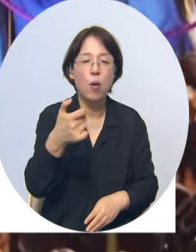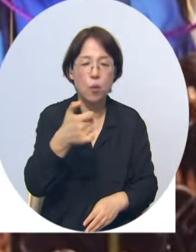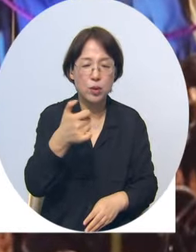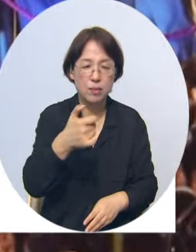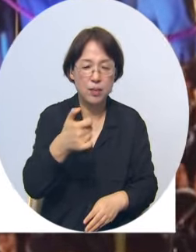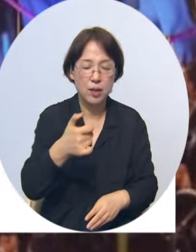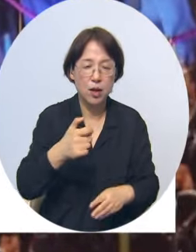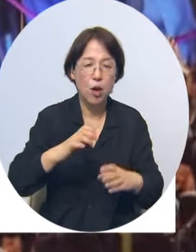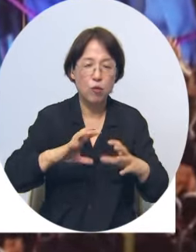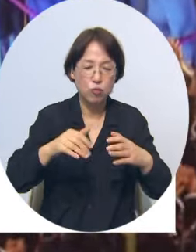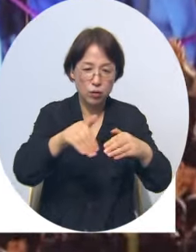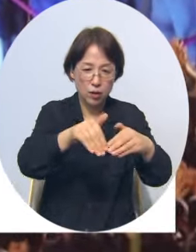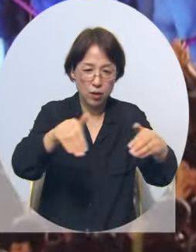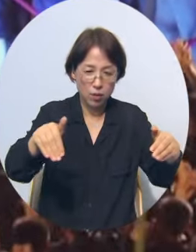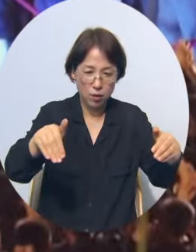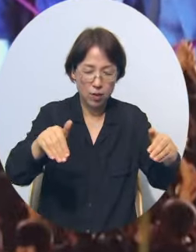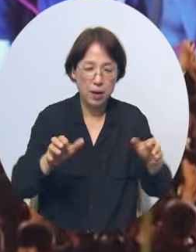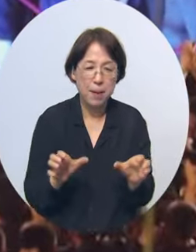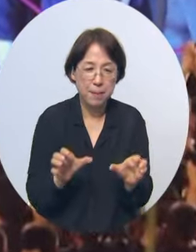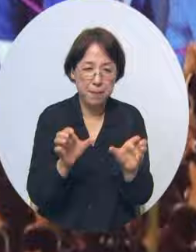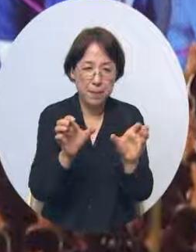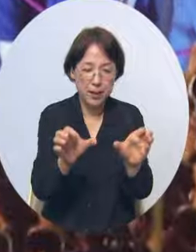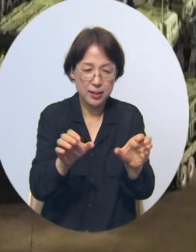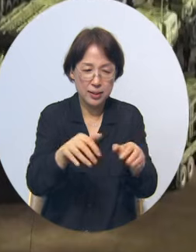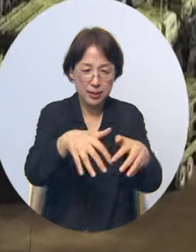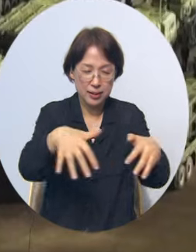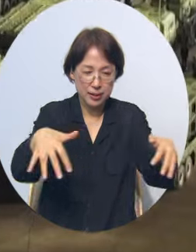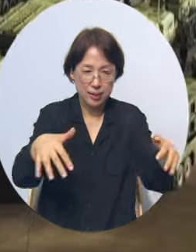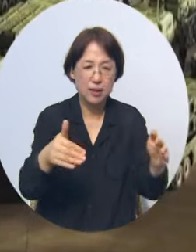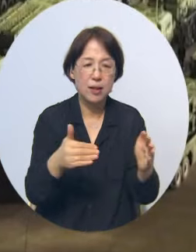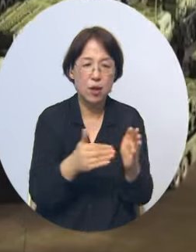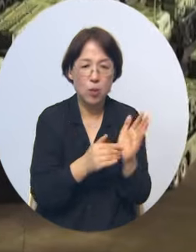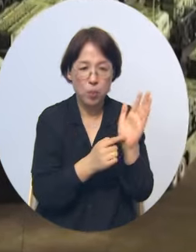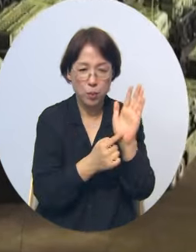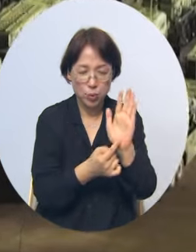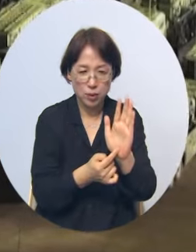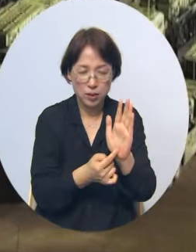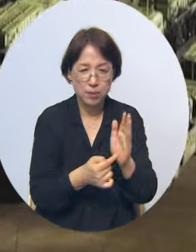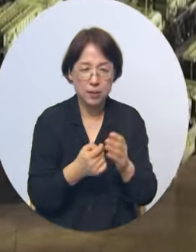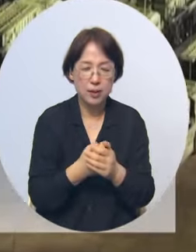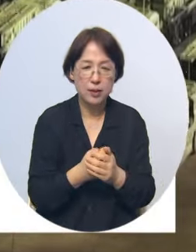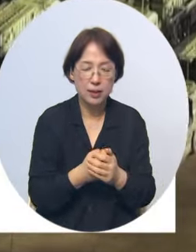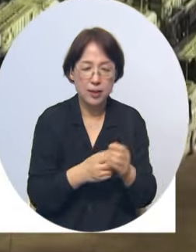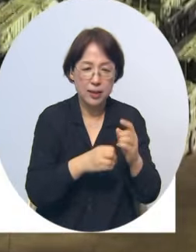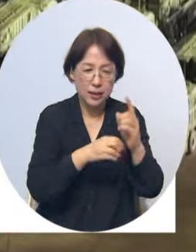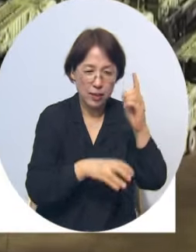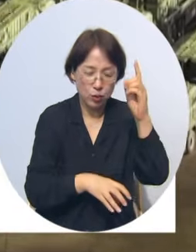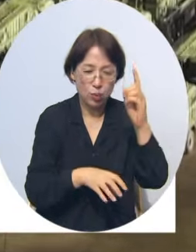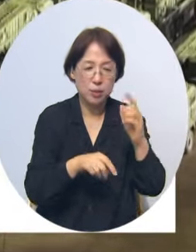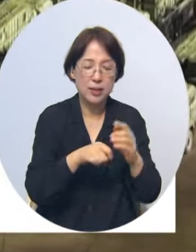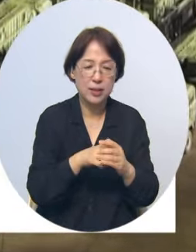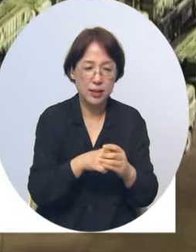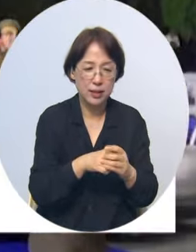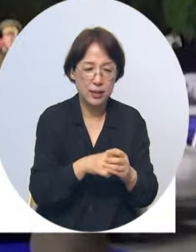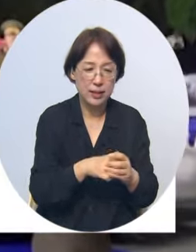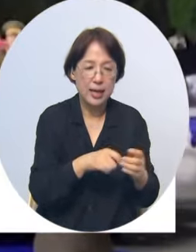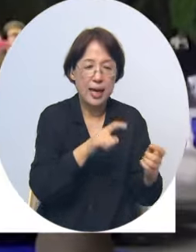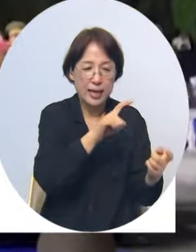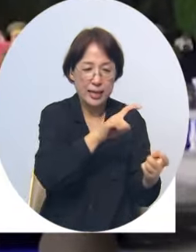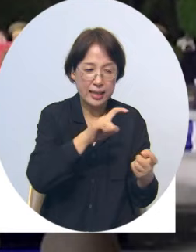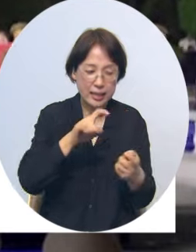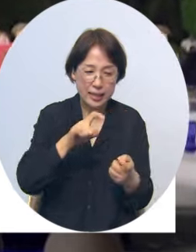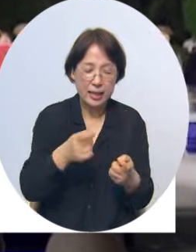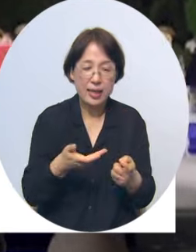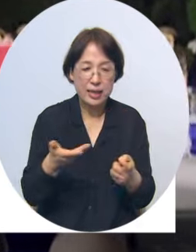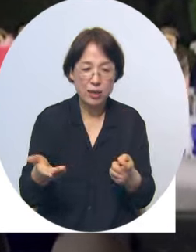제일선 부대들에 배치됐다고 보도했습니다 신문은 4일 신형 전술 탄도 미사일 무기 책에 인계 인수 기념식이